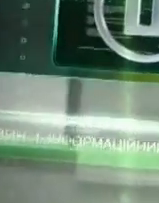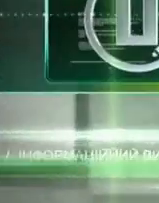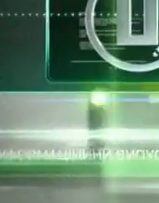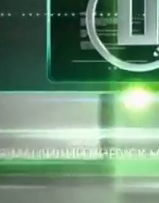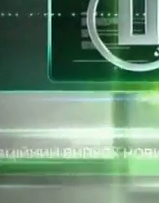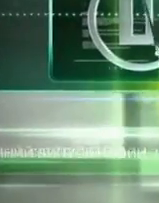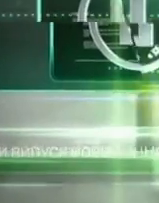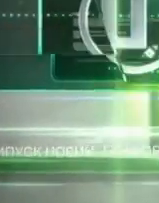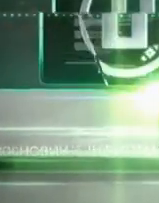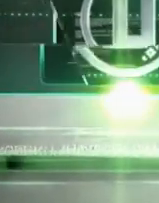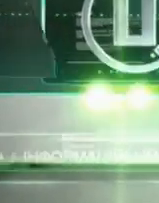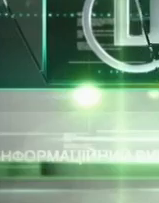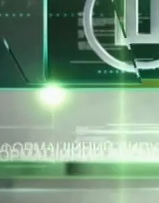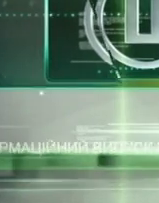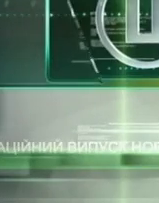Музика